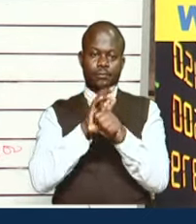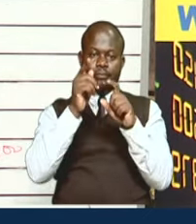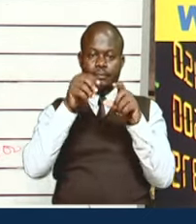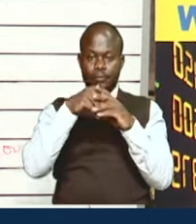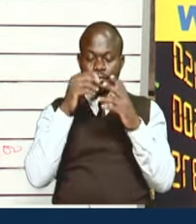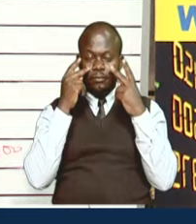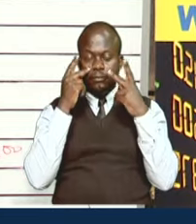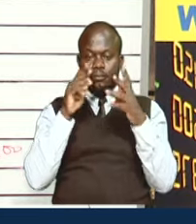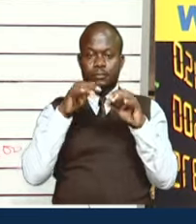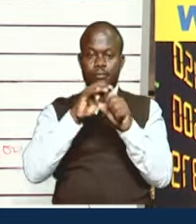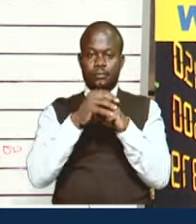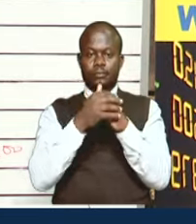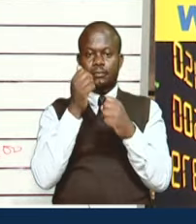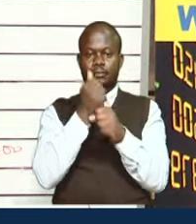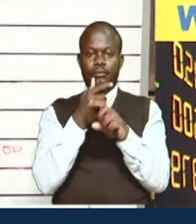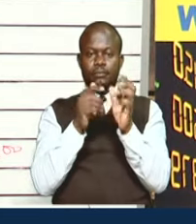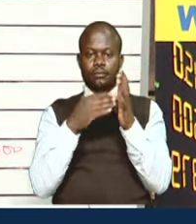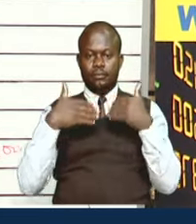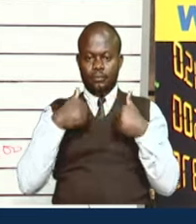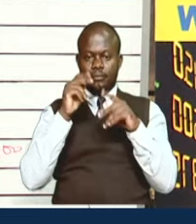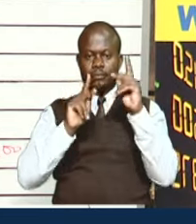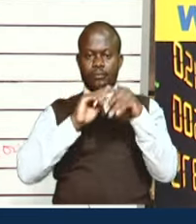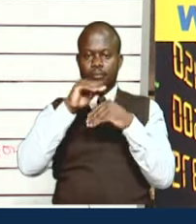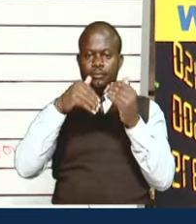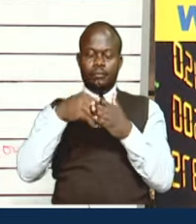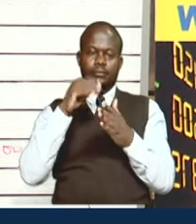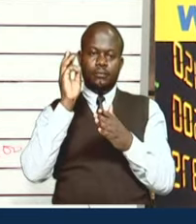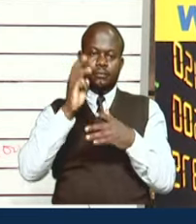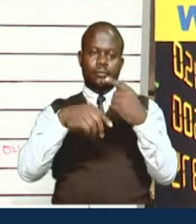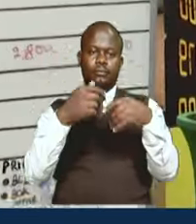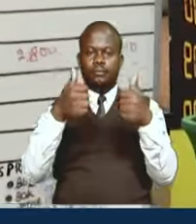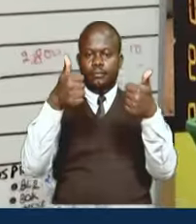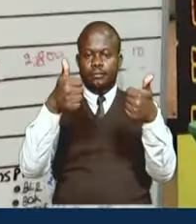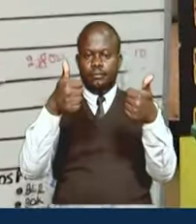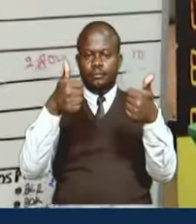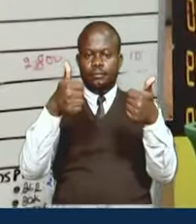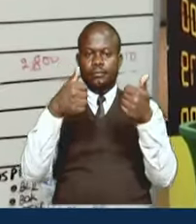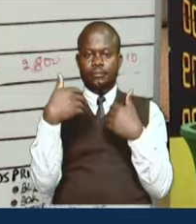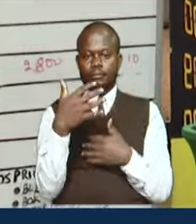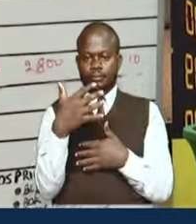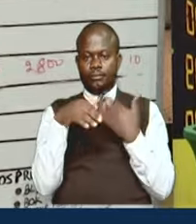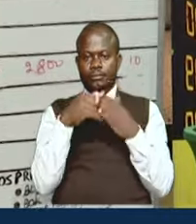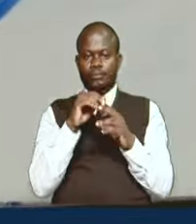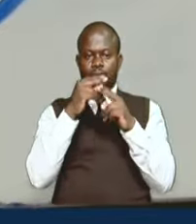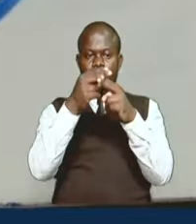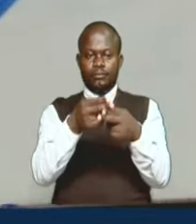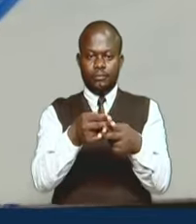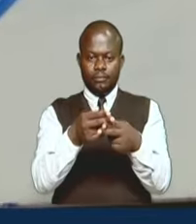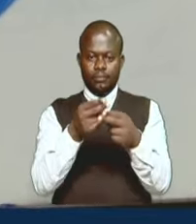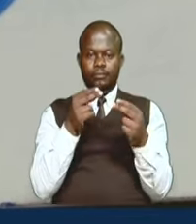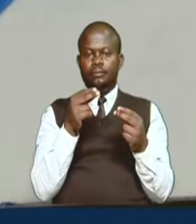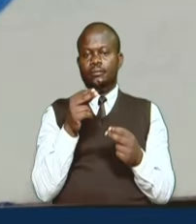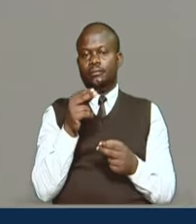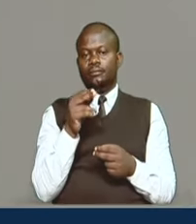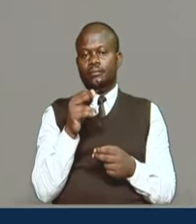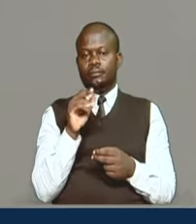kurema akazi ariko n'ubuzima bw'abantu buzagenda burushaho kuba bwiza Izi mapuro mweshwa mwenda zizuma Green Bonds